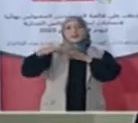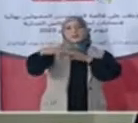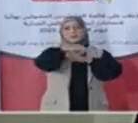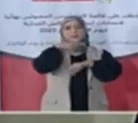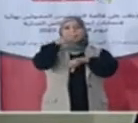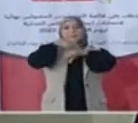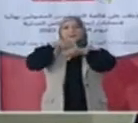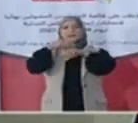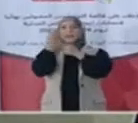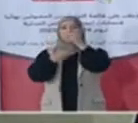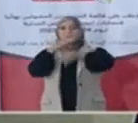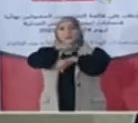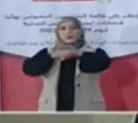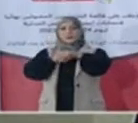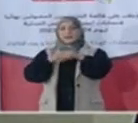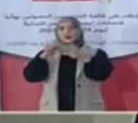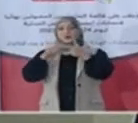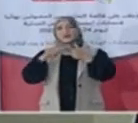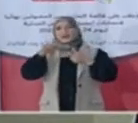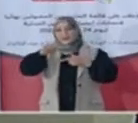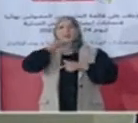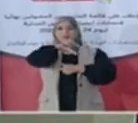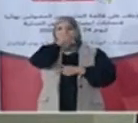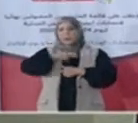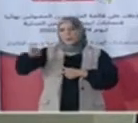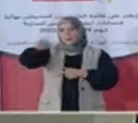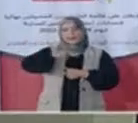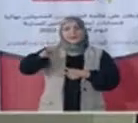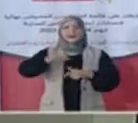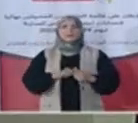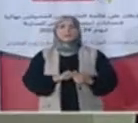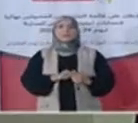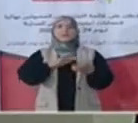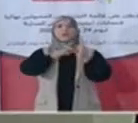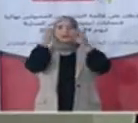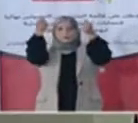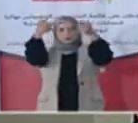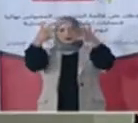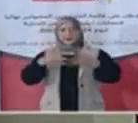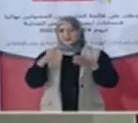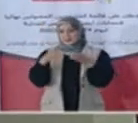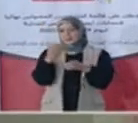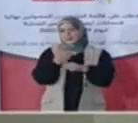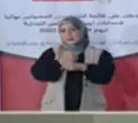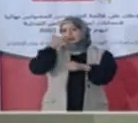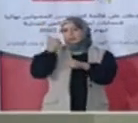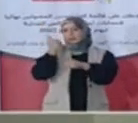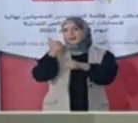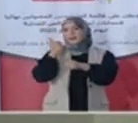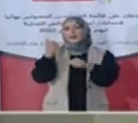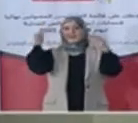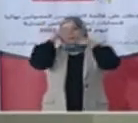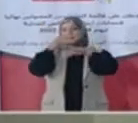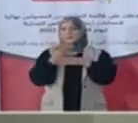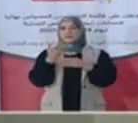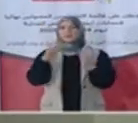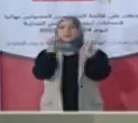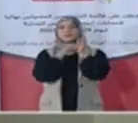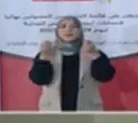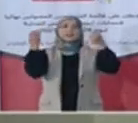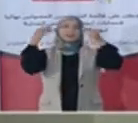البلدية والمعتمديات والأعوان المتنقلين. حصيلة هذه كل العملية إلى حد ليلة البارحة سجلنا